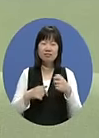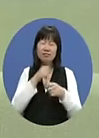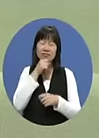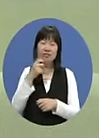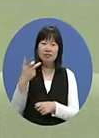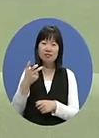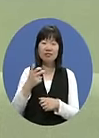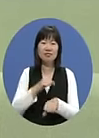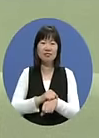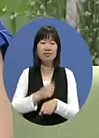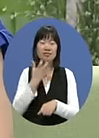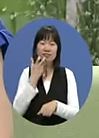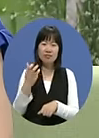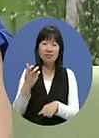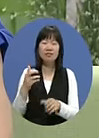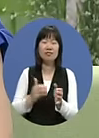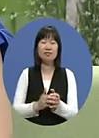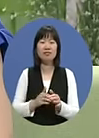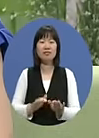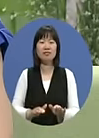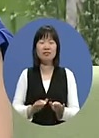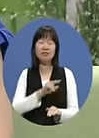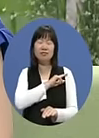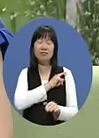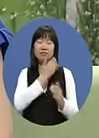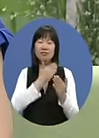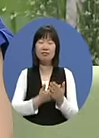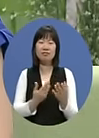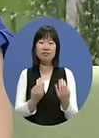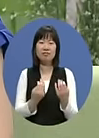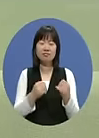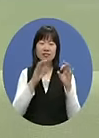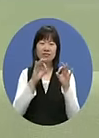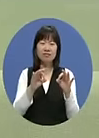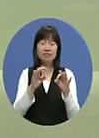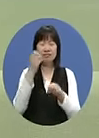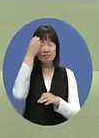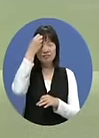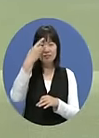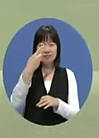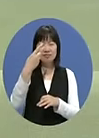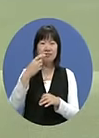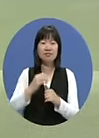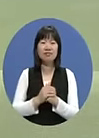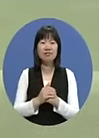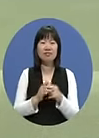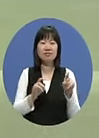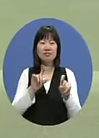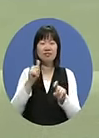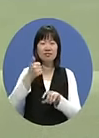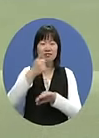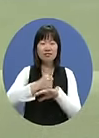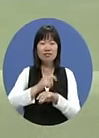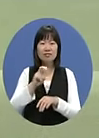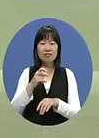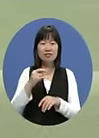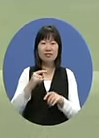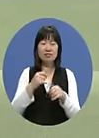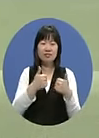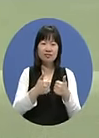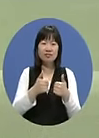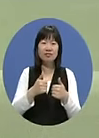70점대, 잘하면 80점대, 그리고 가장 중요한 수학 같은 경우는 고1 11월 마지막 모의고사를 딱